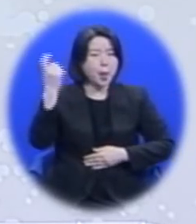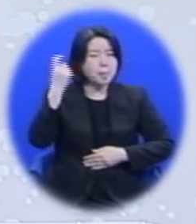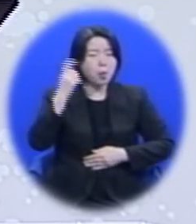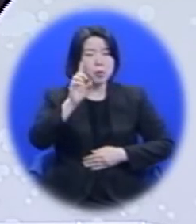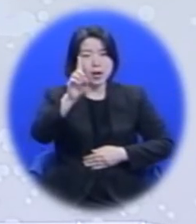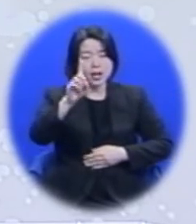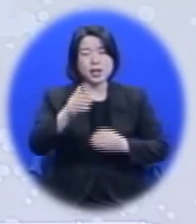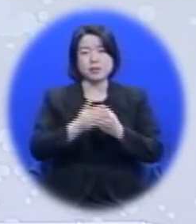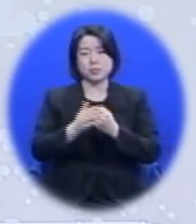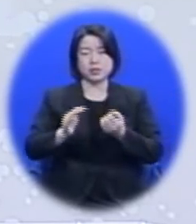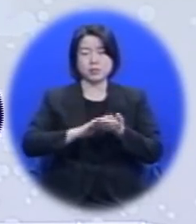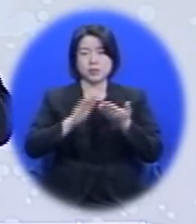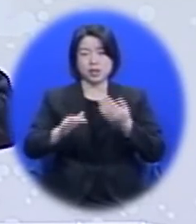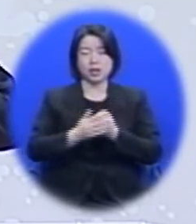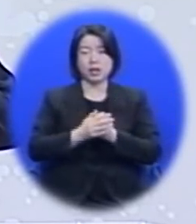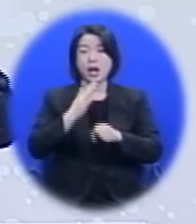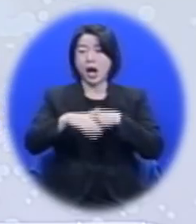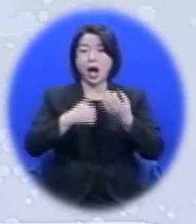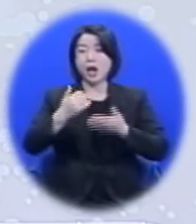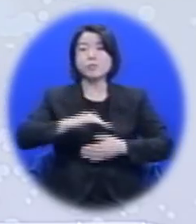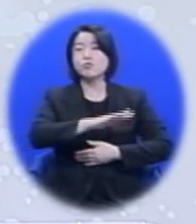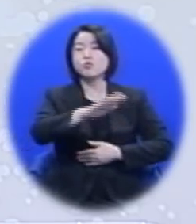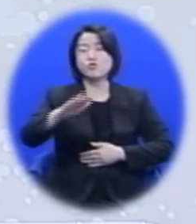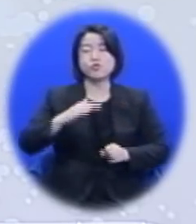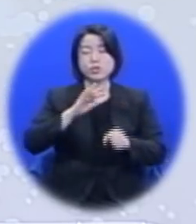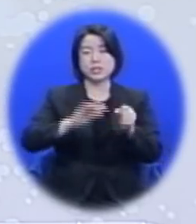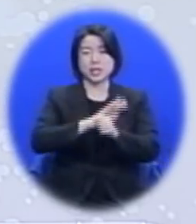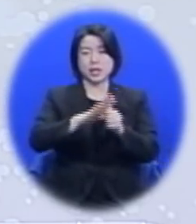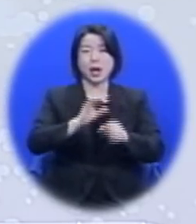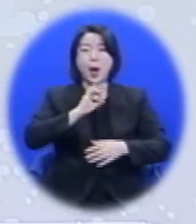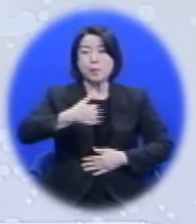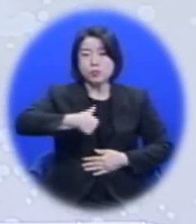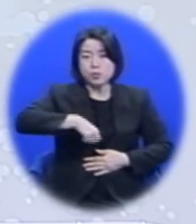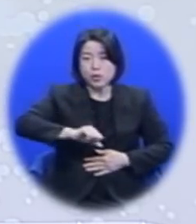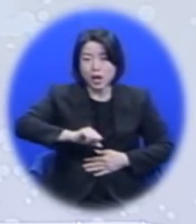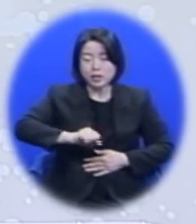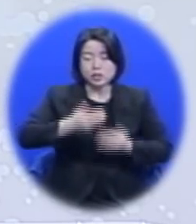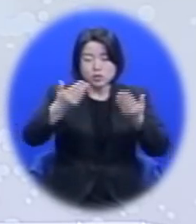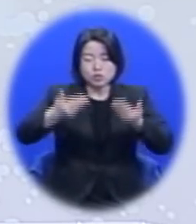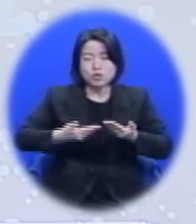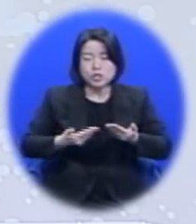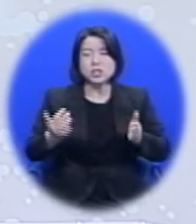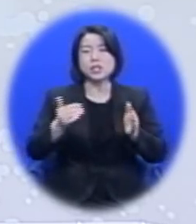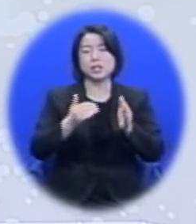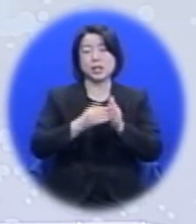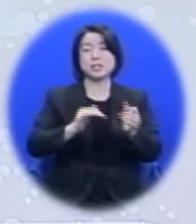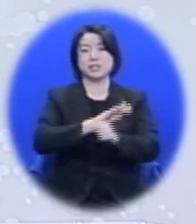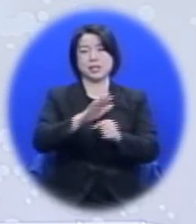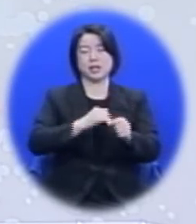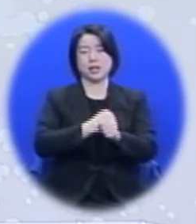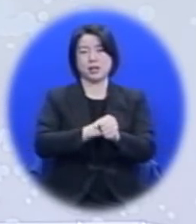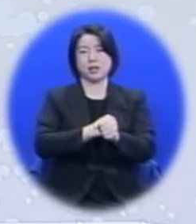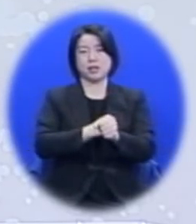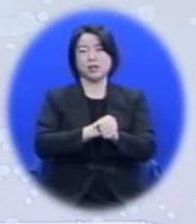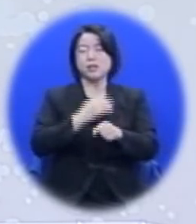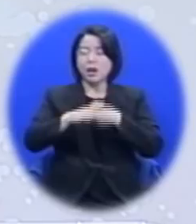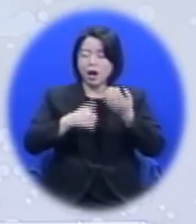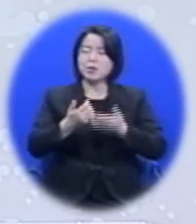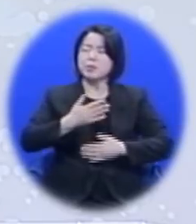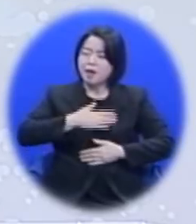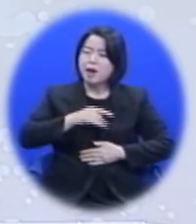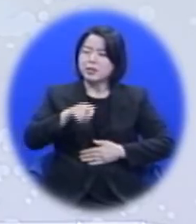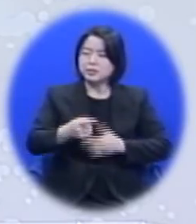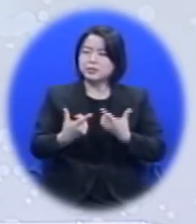하나입니다. 하나님이 우리를 사랑하시되 독생자를 주시기까지 사랑하셨다. 하나님이 나를